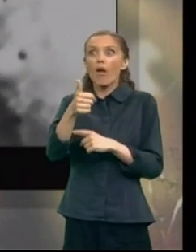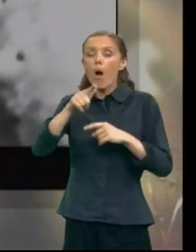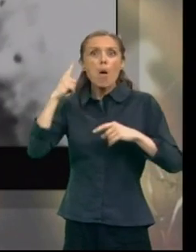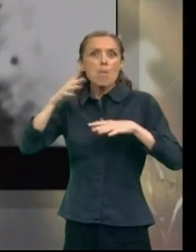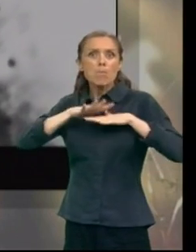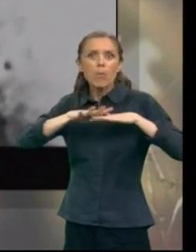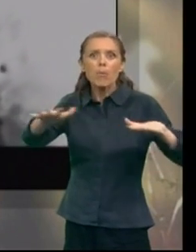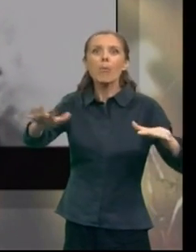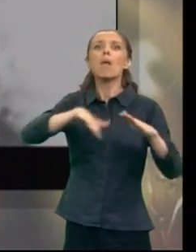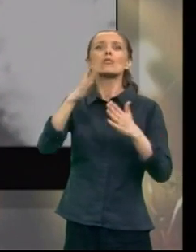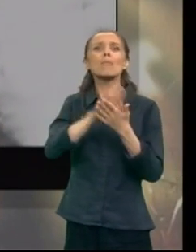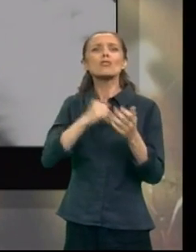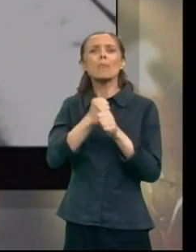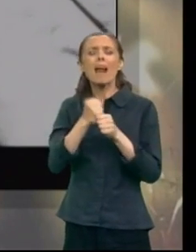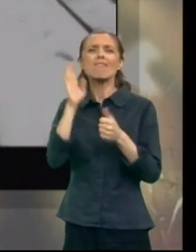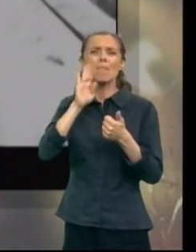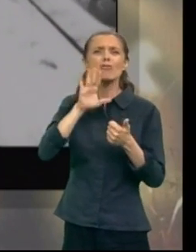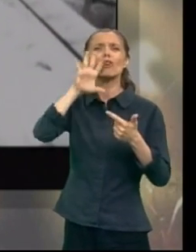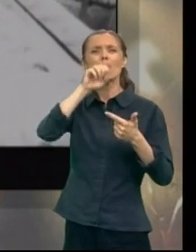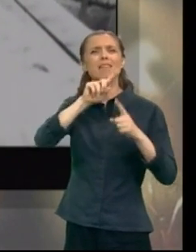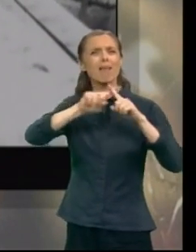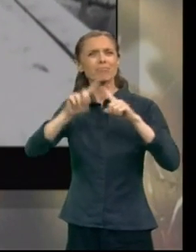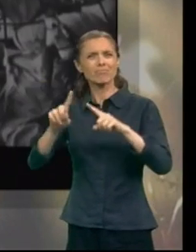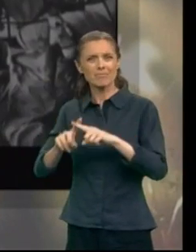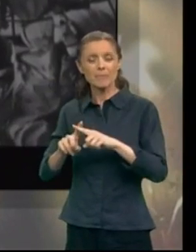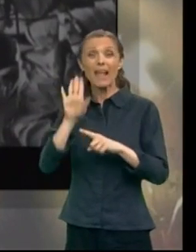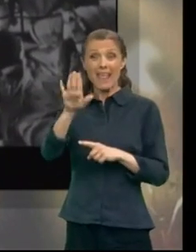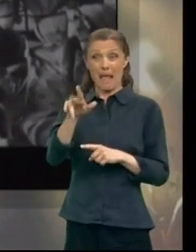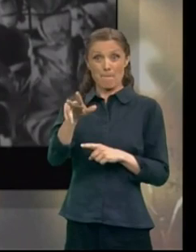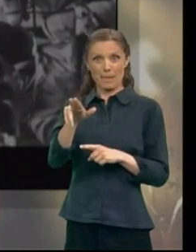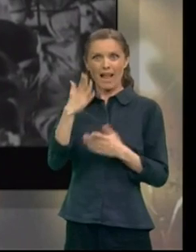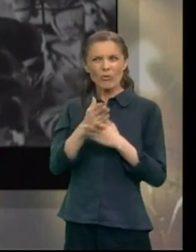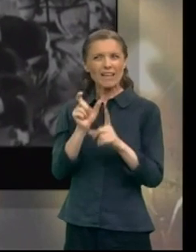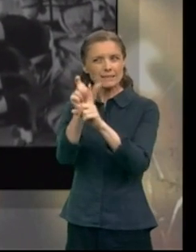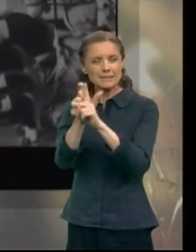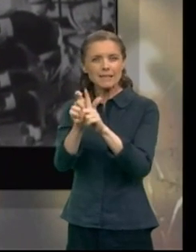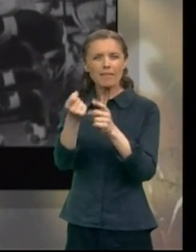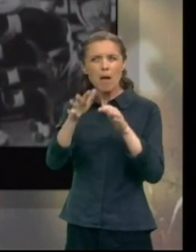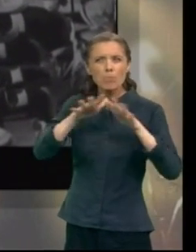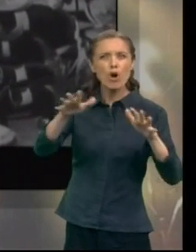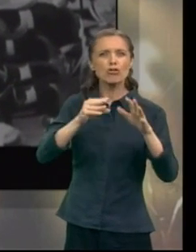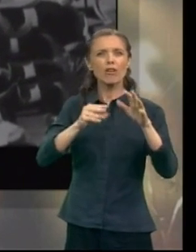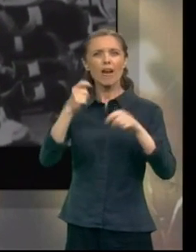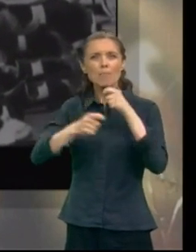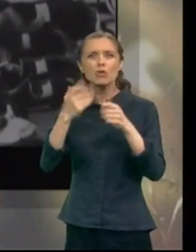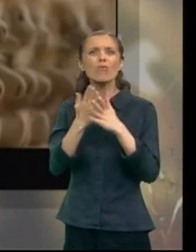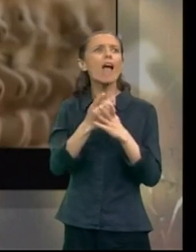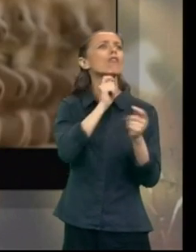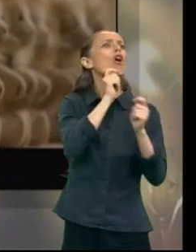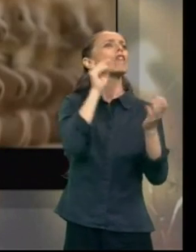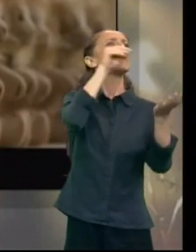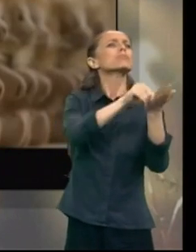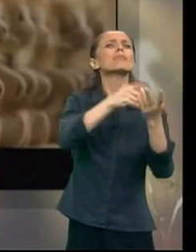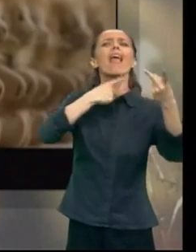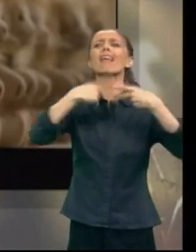mačke, pse i druge životinje. Margaretin brat neprekidno ju je inspirisao da prošire posao. Ugovarao je izložbe i izvoz igračaka u